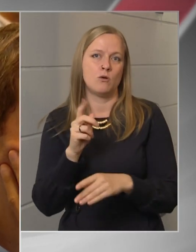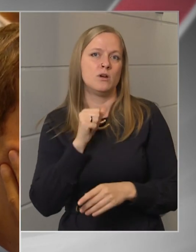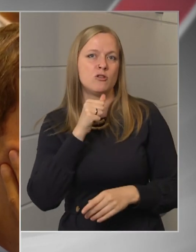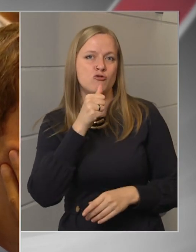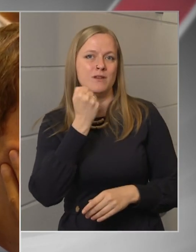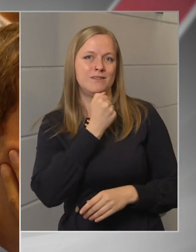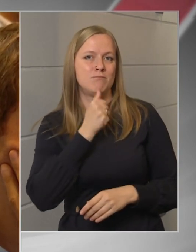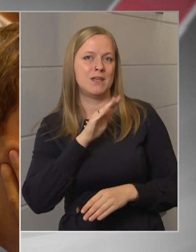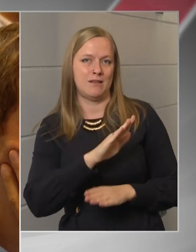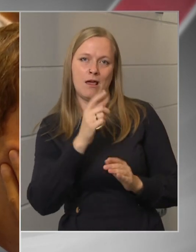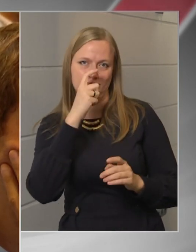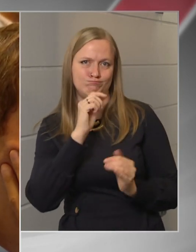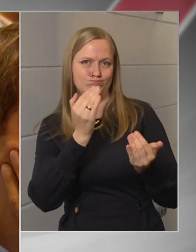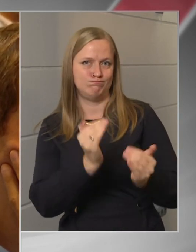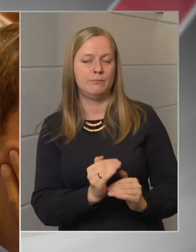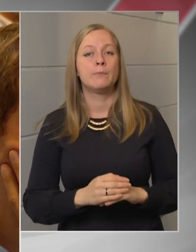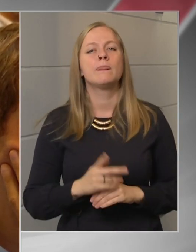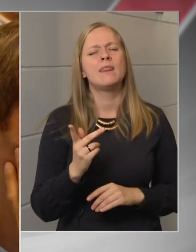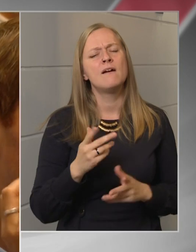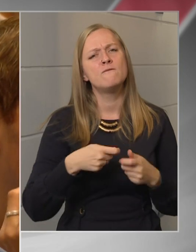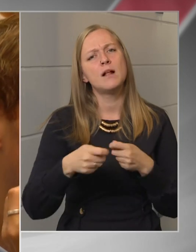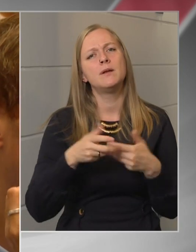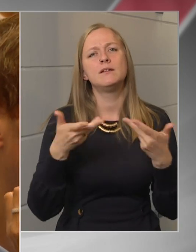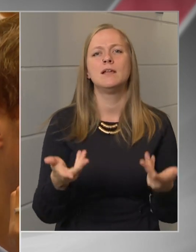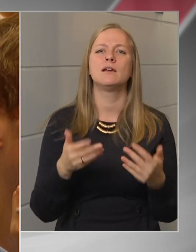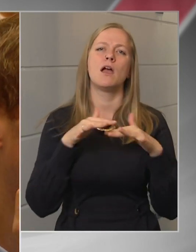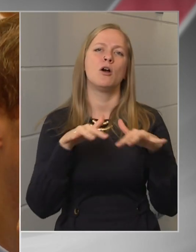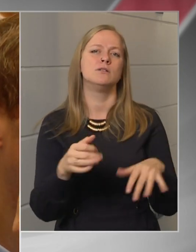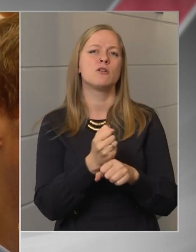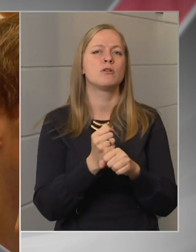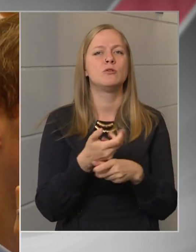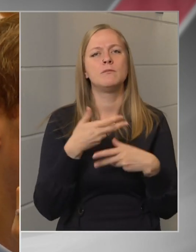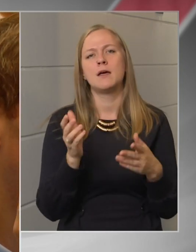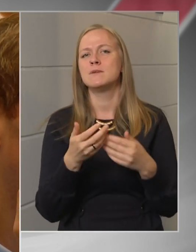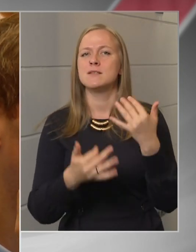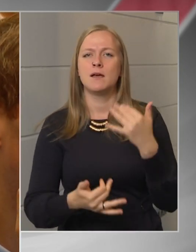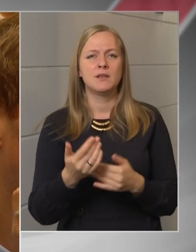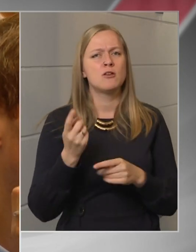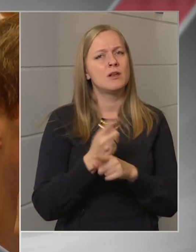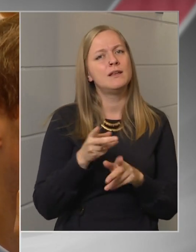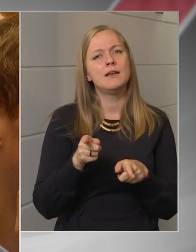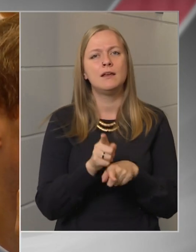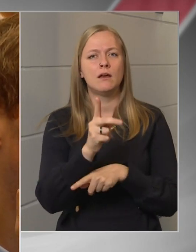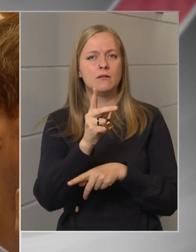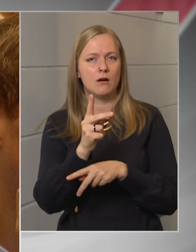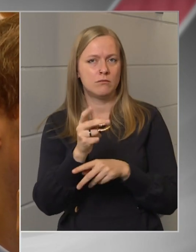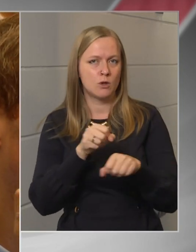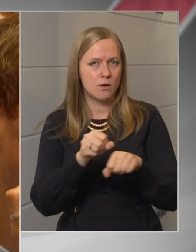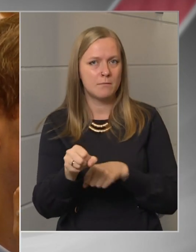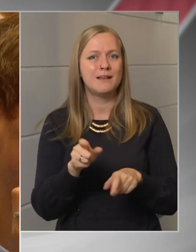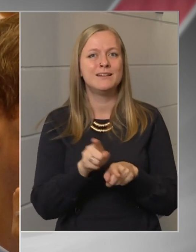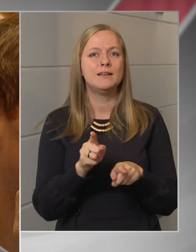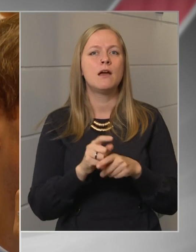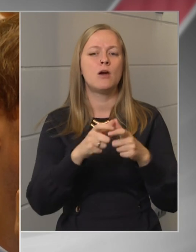azt hajom felmérték-e hatástanulmányokkal, számításokkal, bármilyet ilyet rendelte a kormány, hogy az ilyen akkumulátoripari